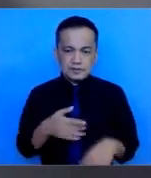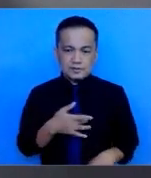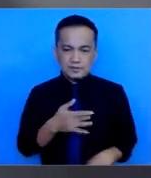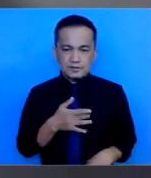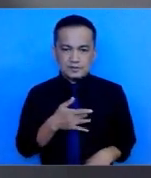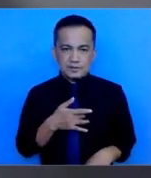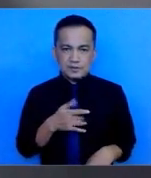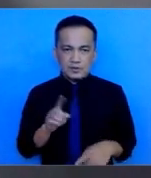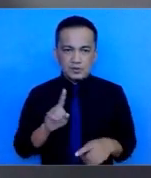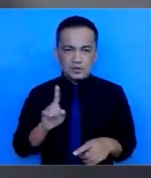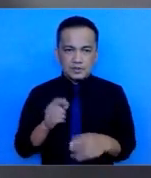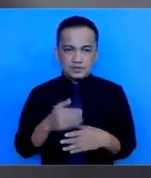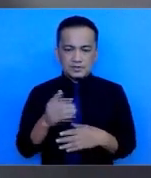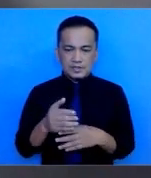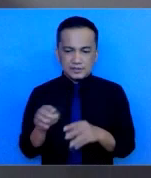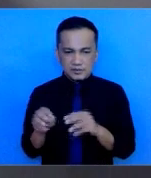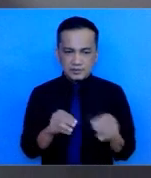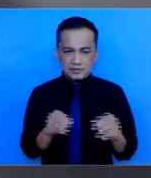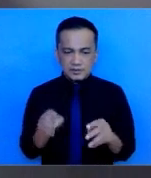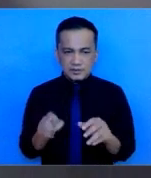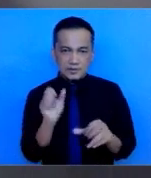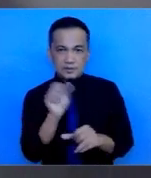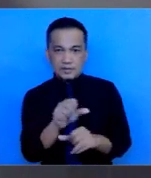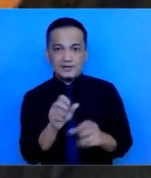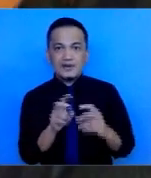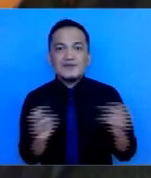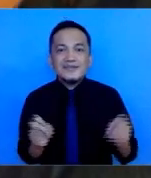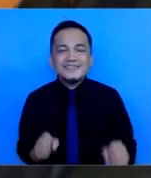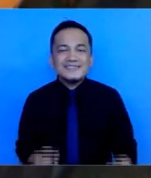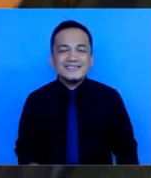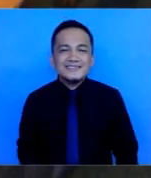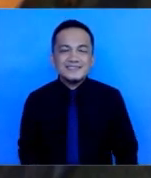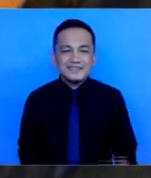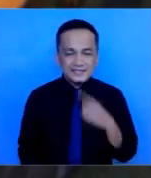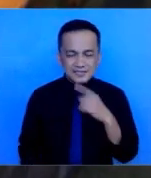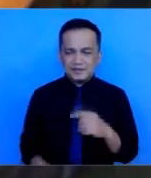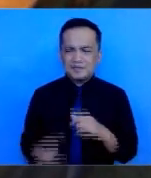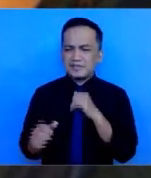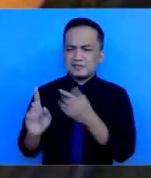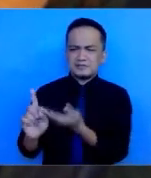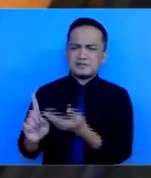na move niya para matalo ang kalaban. Itinanggi ni Niemann ang paratang